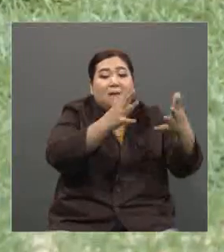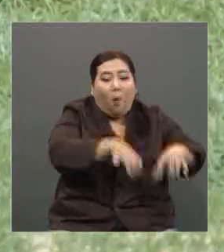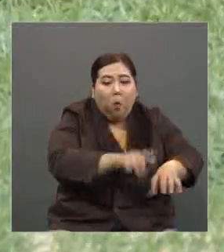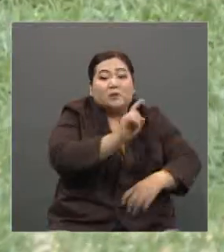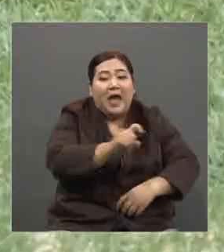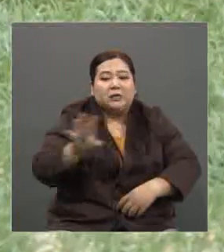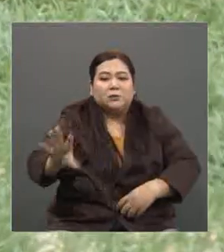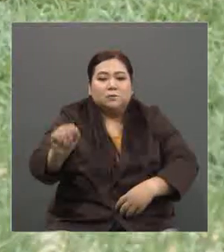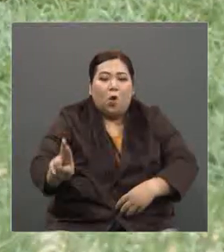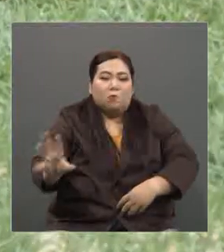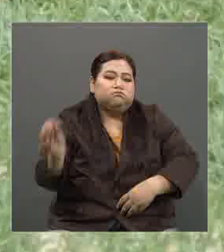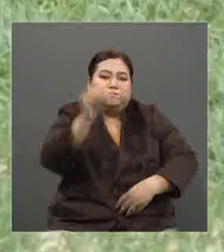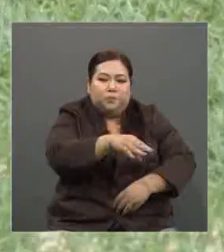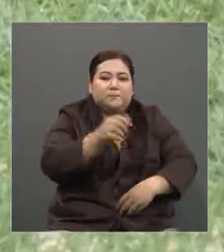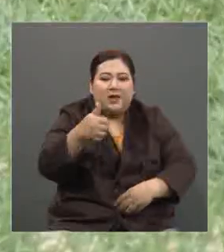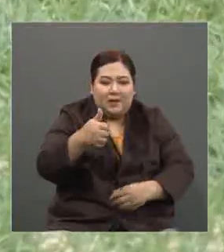่ นะครั